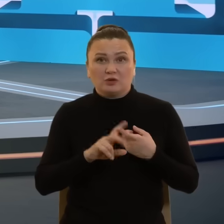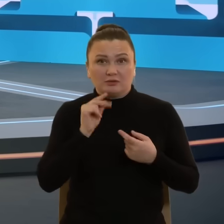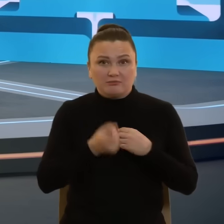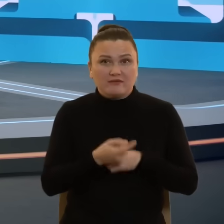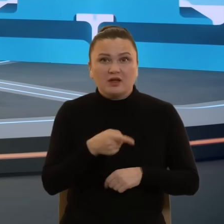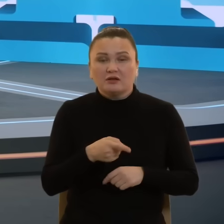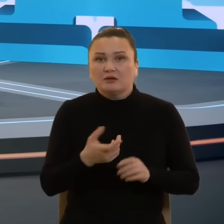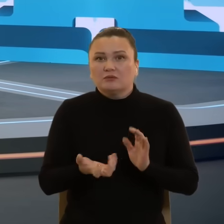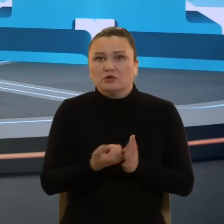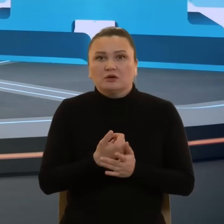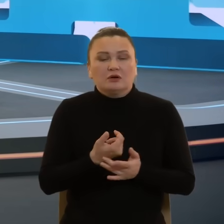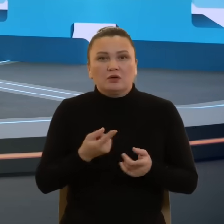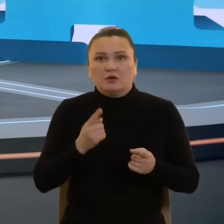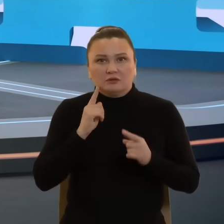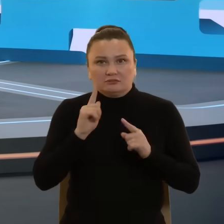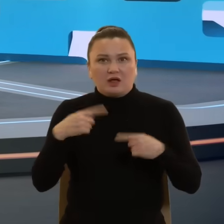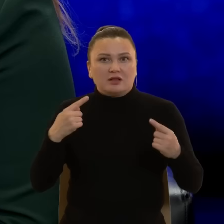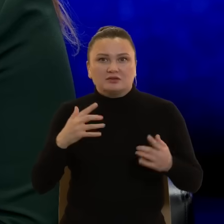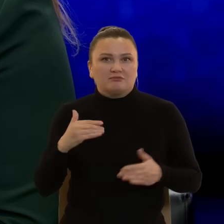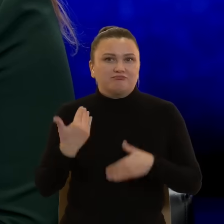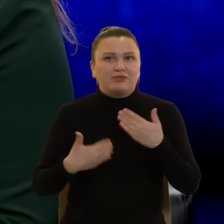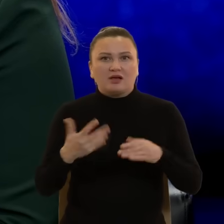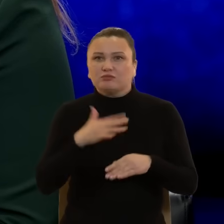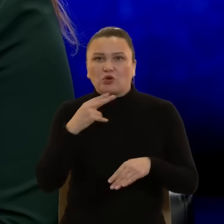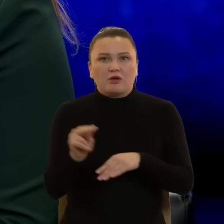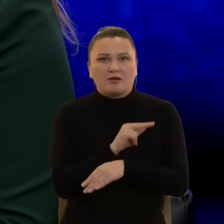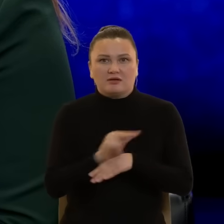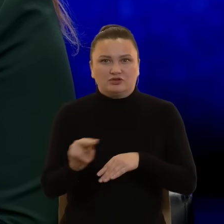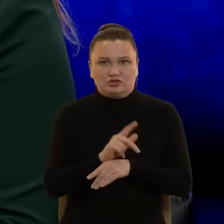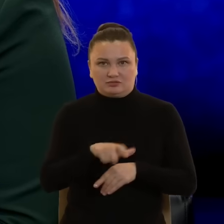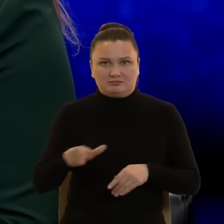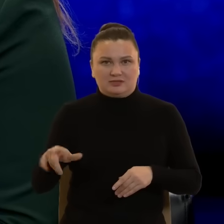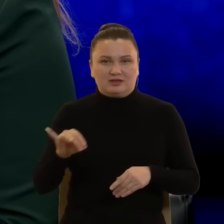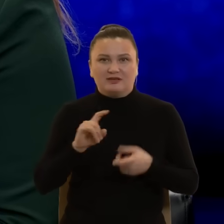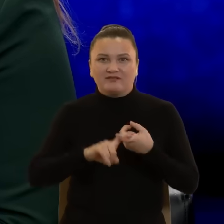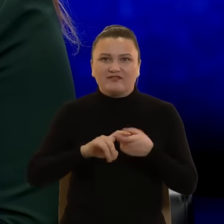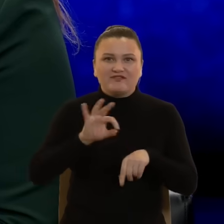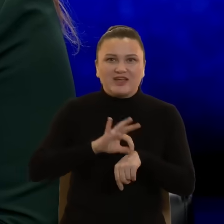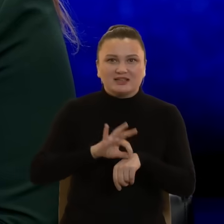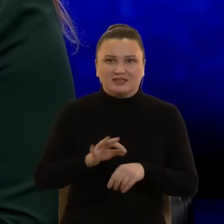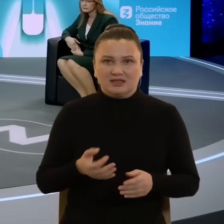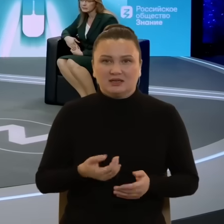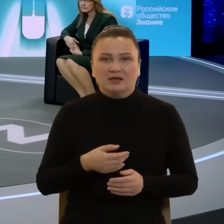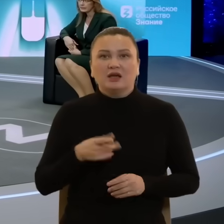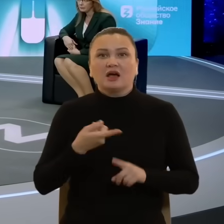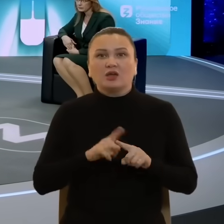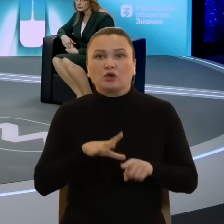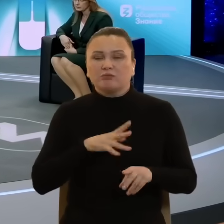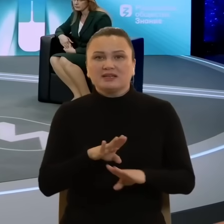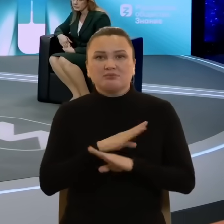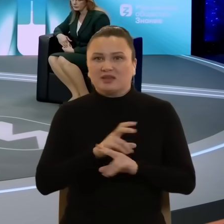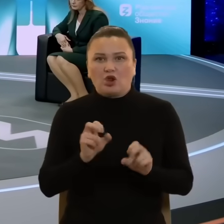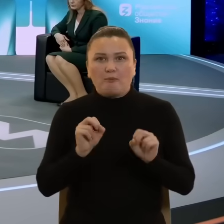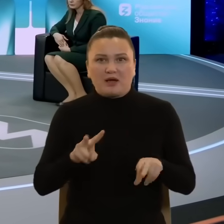Флеминга привело к колоссальному прогрессу в лечении очень многих серьезных инфекций. Те, которые были, по сути дела, смертельно